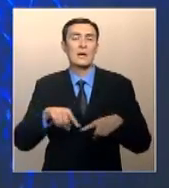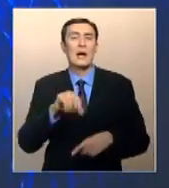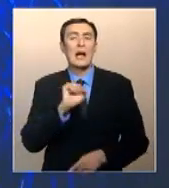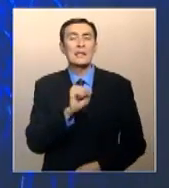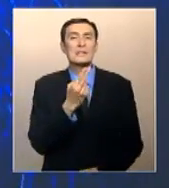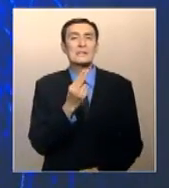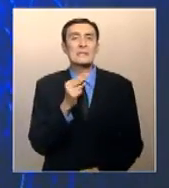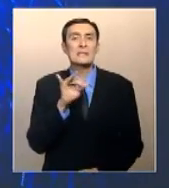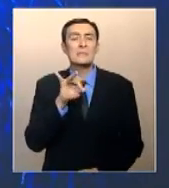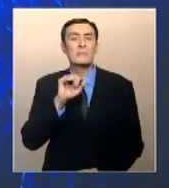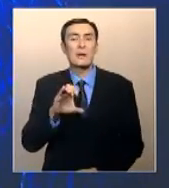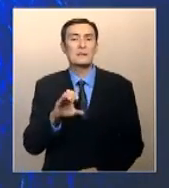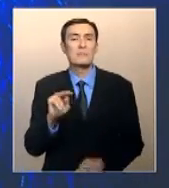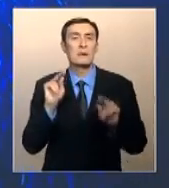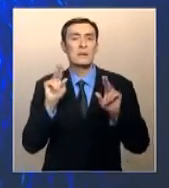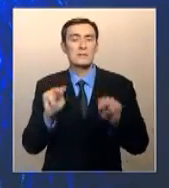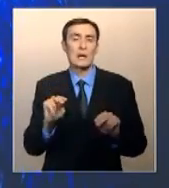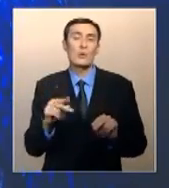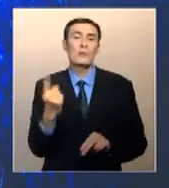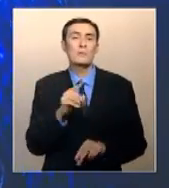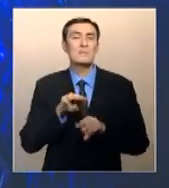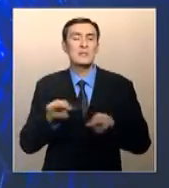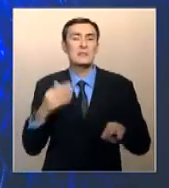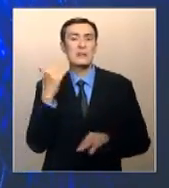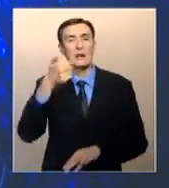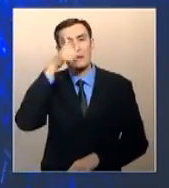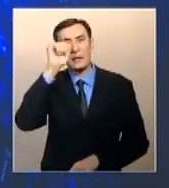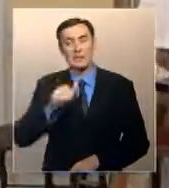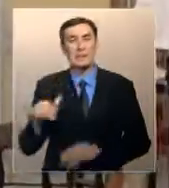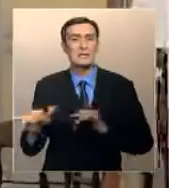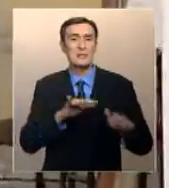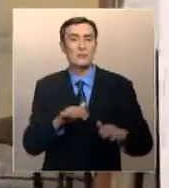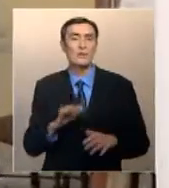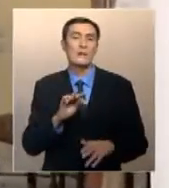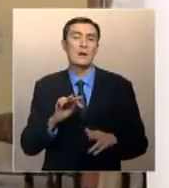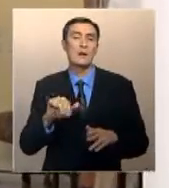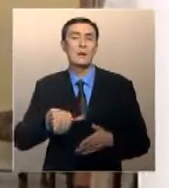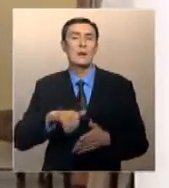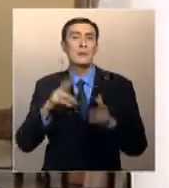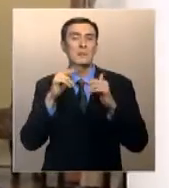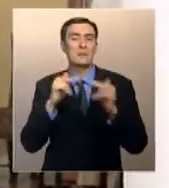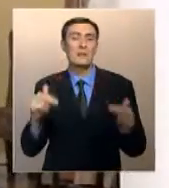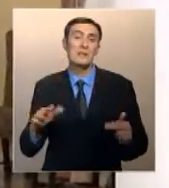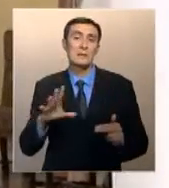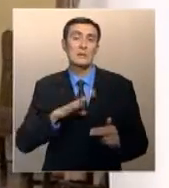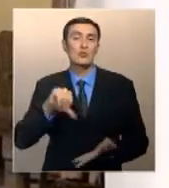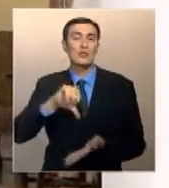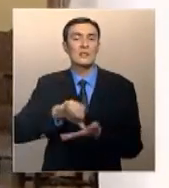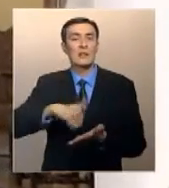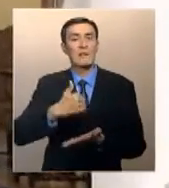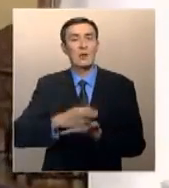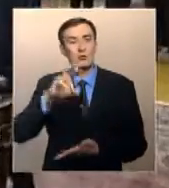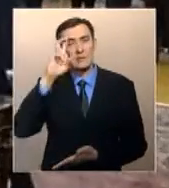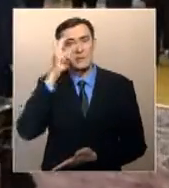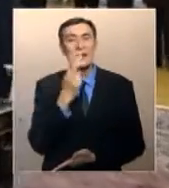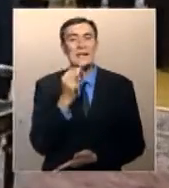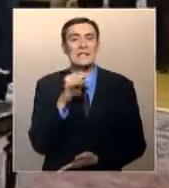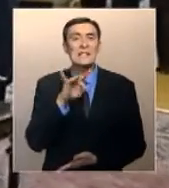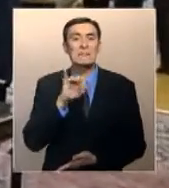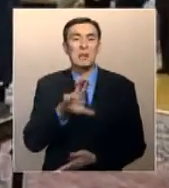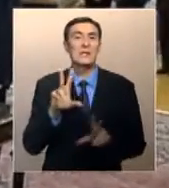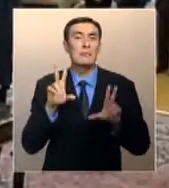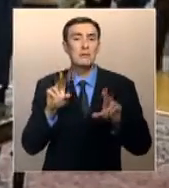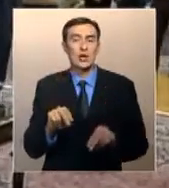Алексис Ципрас принял присягу в качестве премьер-министра Греции. Церемония проводилась в президентском дворце с участием главы государства. Ципрас